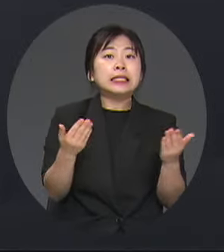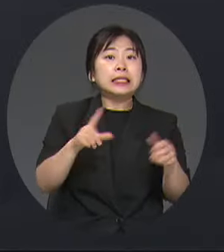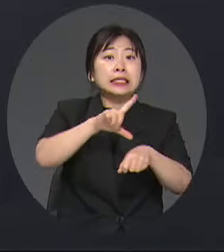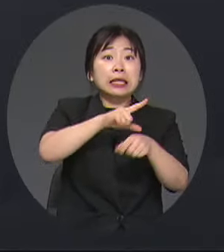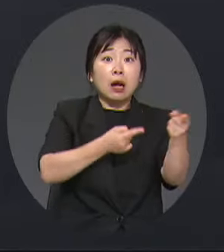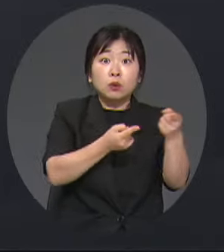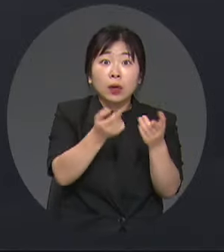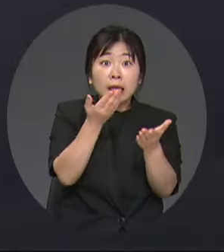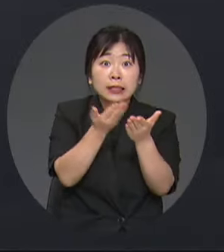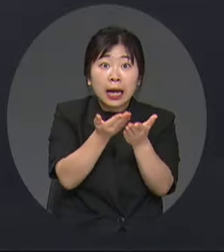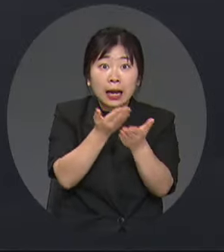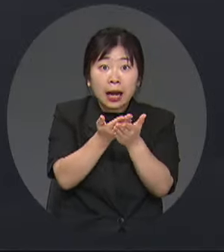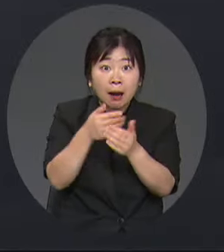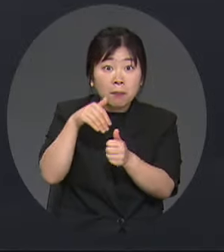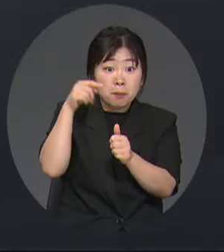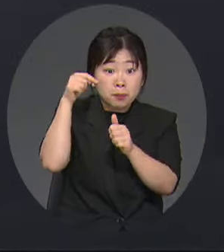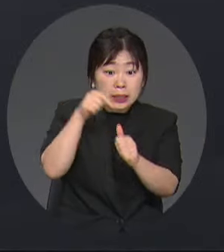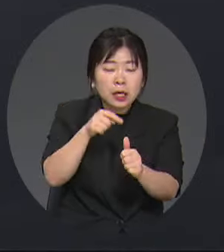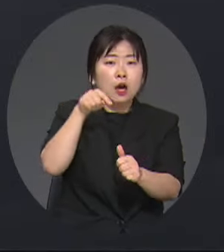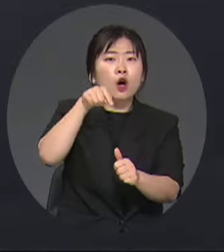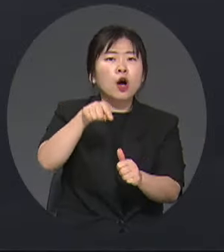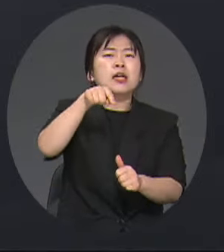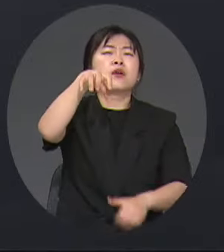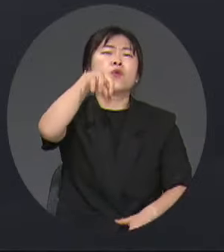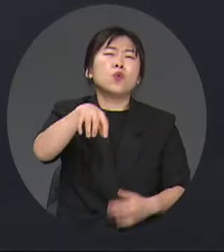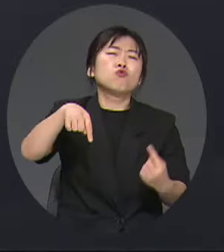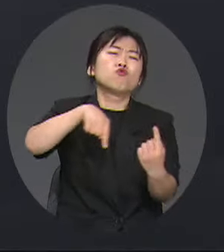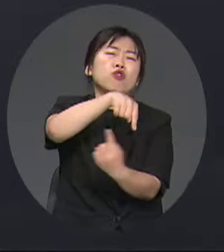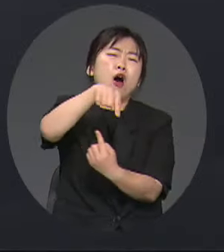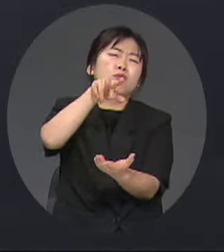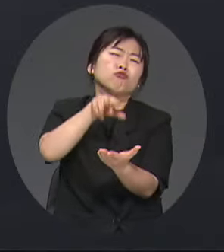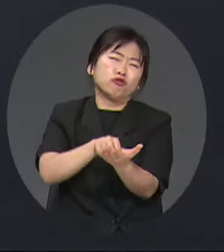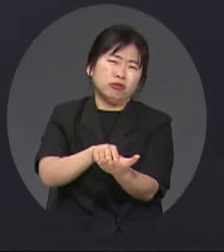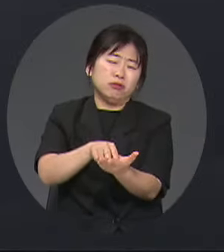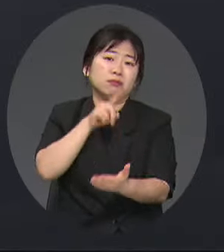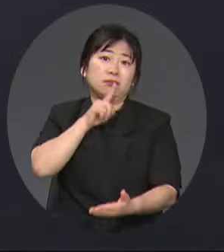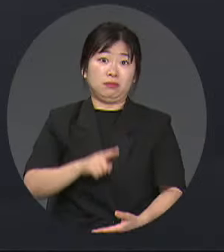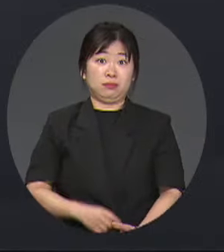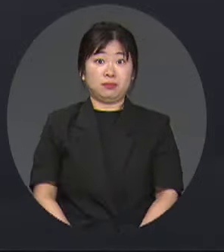근로계약서에 따라 조치한 것이라고 입장을 밝혔습니다. MBC 뉴스 이선영입니다.